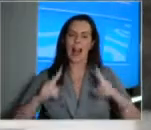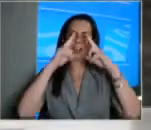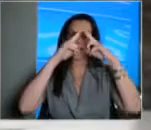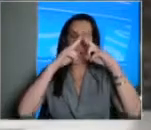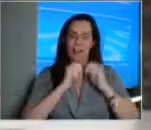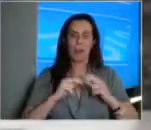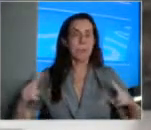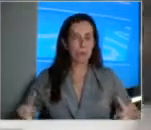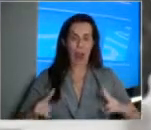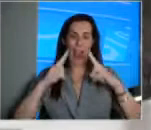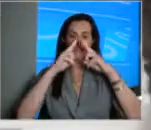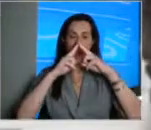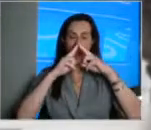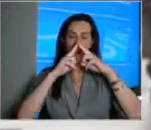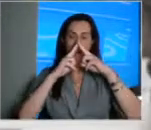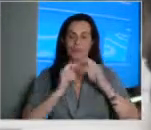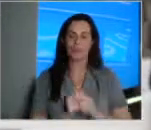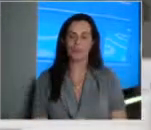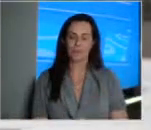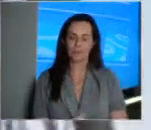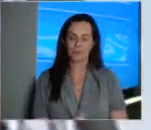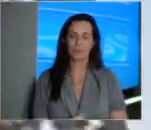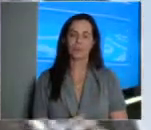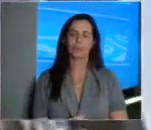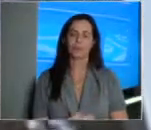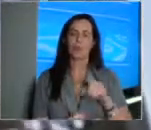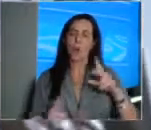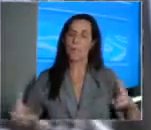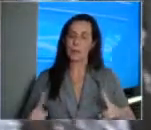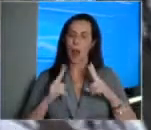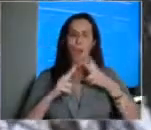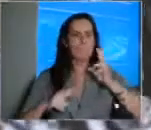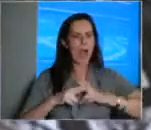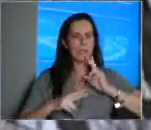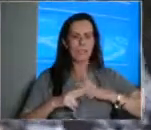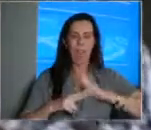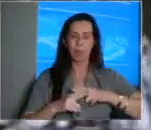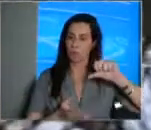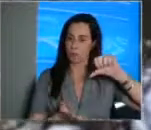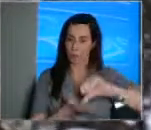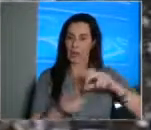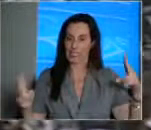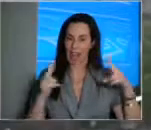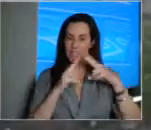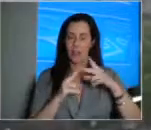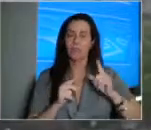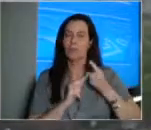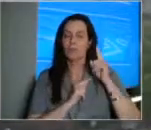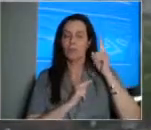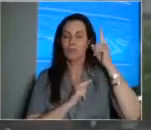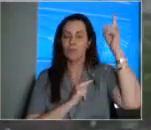שבפריז. מגדל אייפל, או בצרפתית טור אפל, הוא מגדל ברזל בפריז, בירת צרפת, המתנסה לגובה